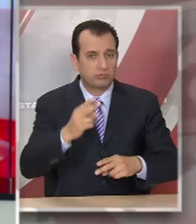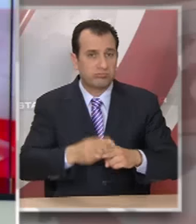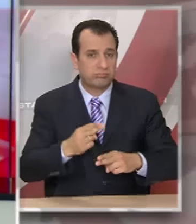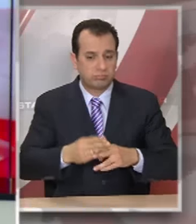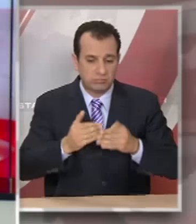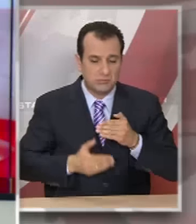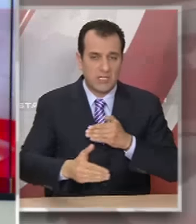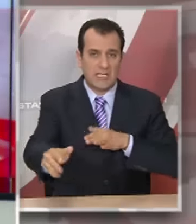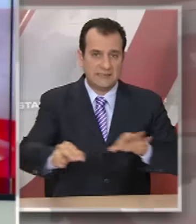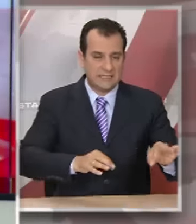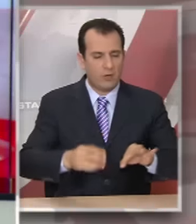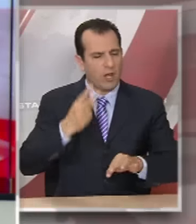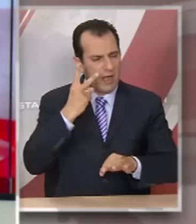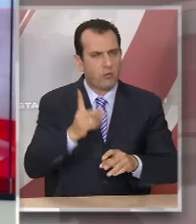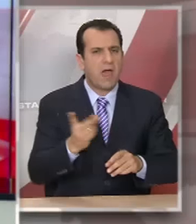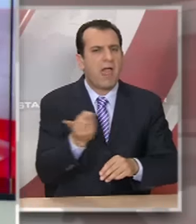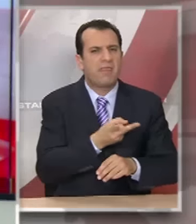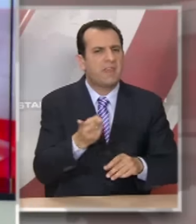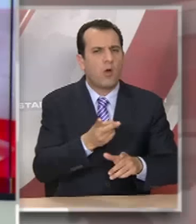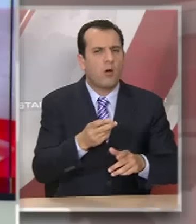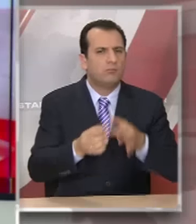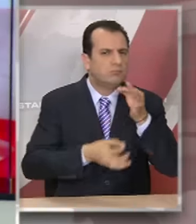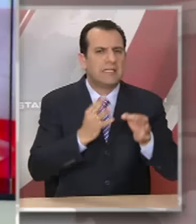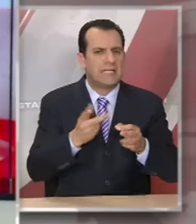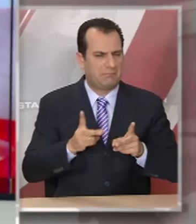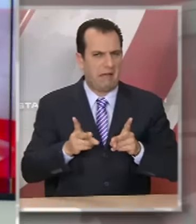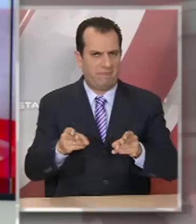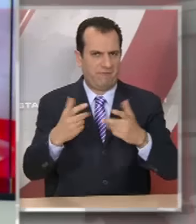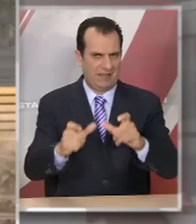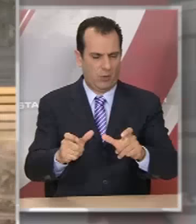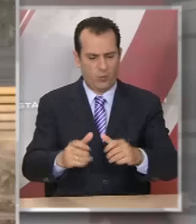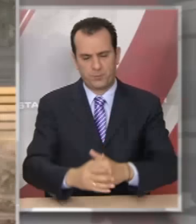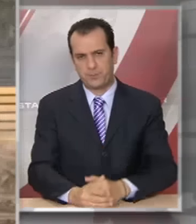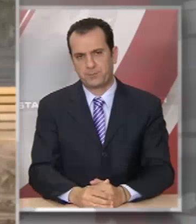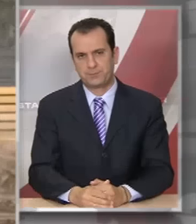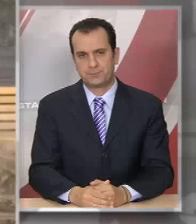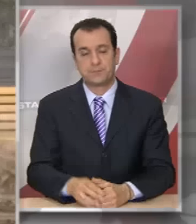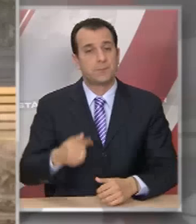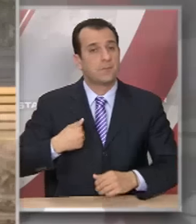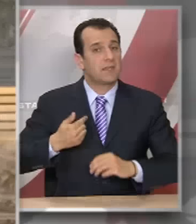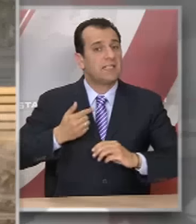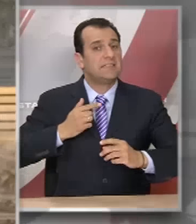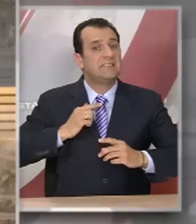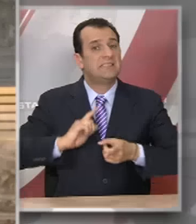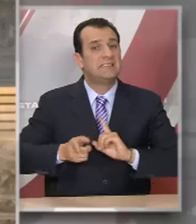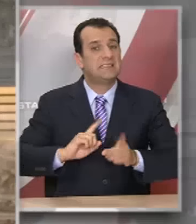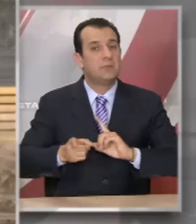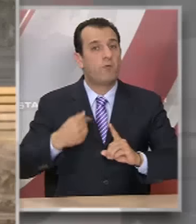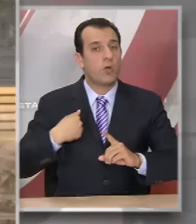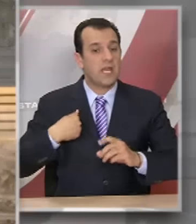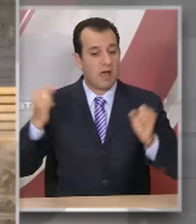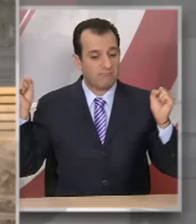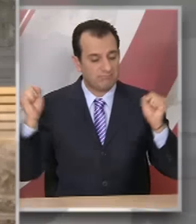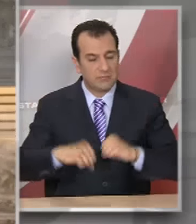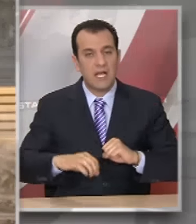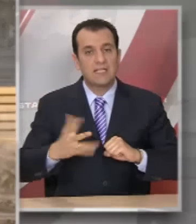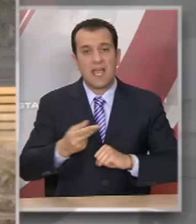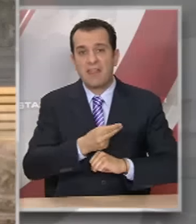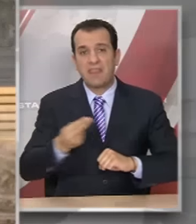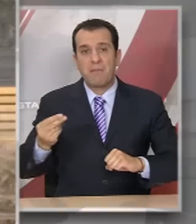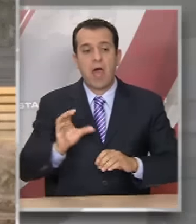Ρώσο Πρόεδρο. Ας παρακολουθήσουμε ένα απόσπασμα των δηλώσεών του. Συμφωνήσαμε να δώσουμε έμφαση και στη συνεργασία στον τομέα